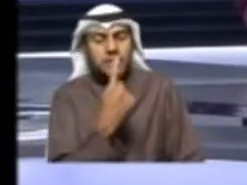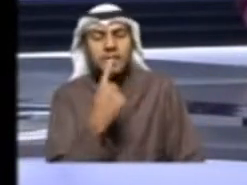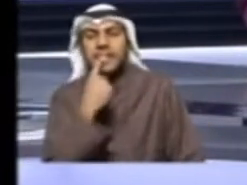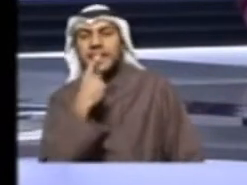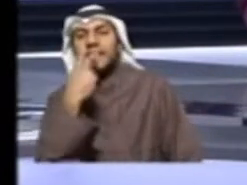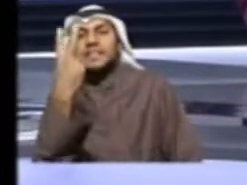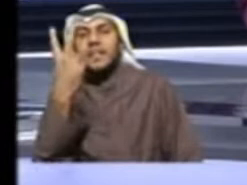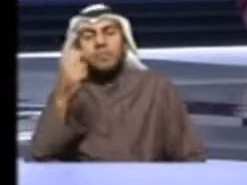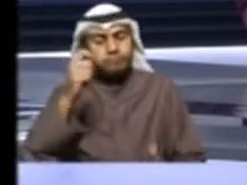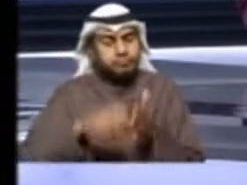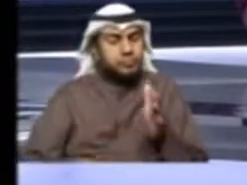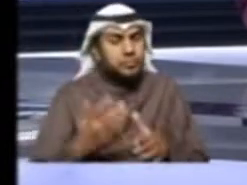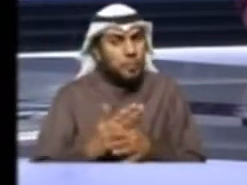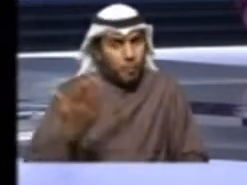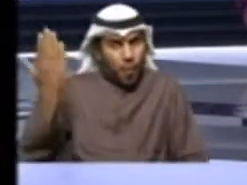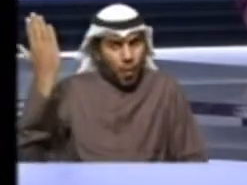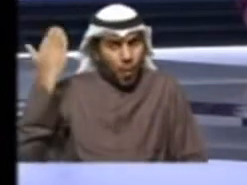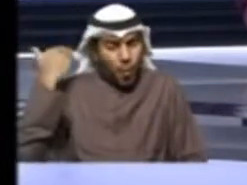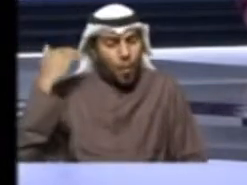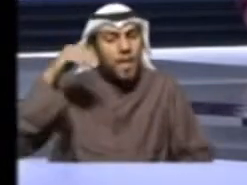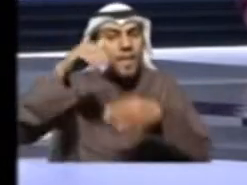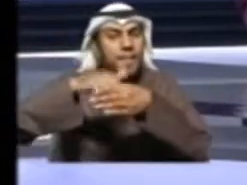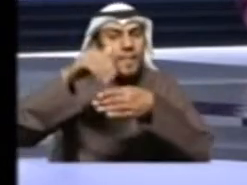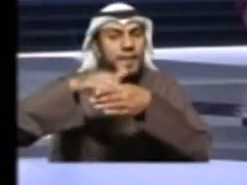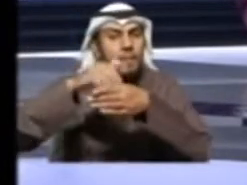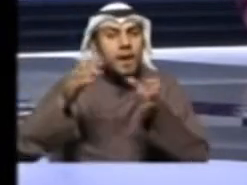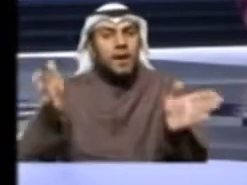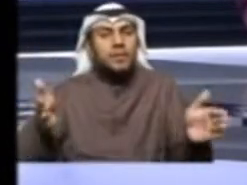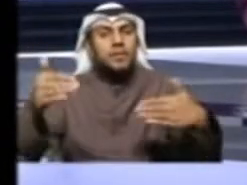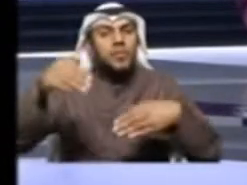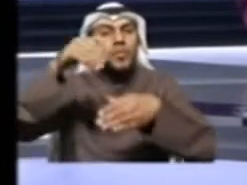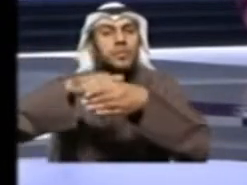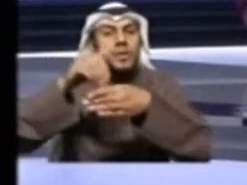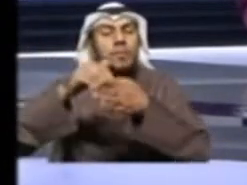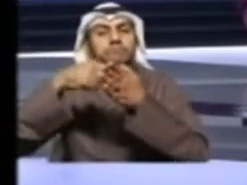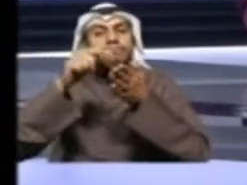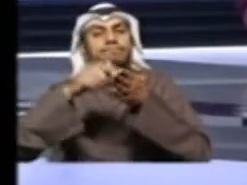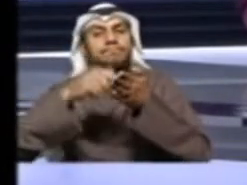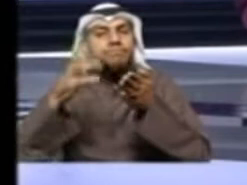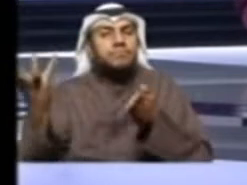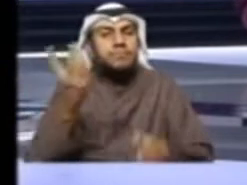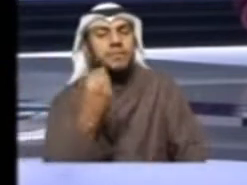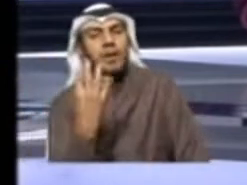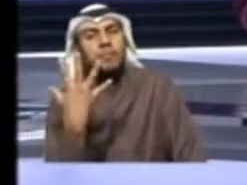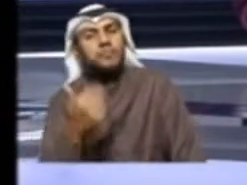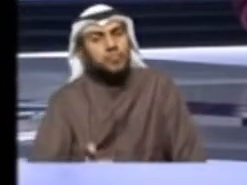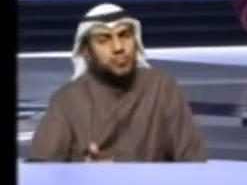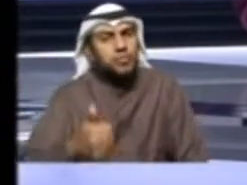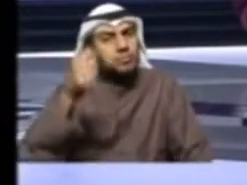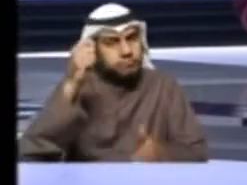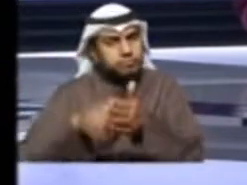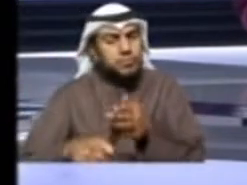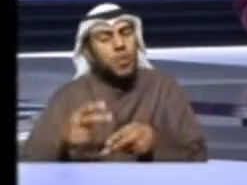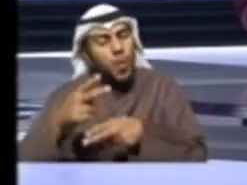الانتخابات التي أجرتها الجمعية العامة للأمم المتحدة لاختيار الأعضاء الخمسة غير الدائمين لمجلس الأمن